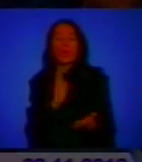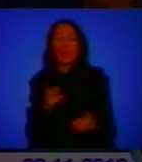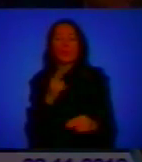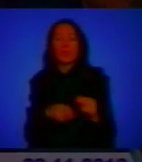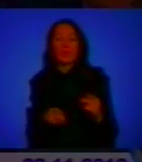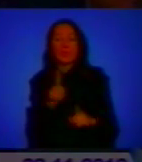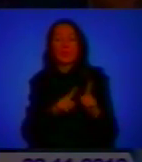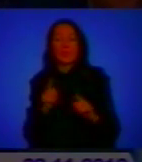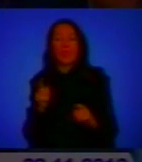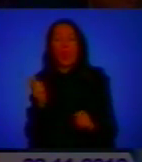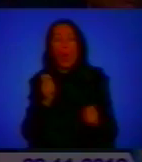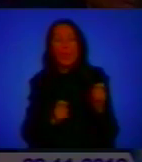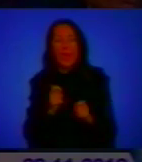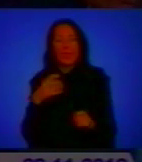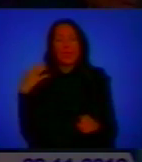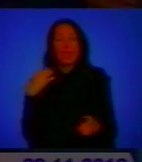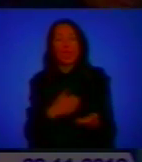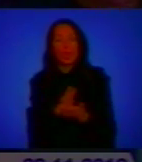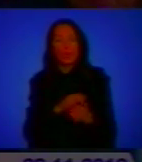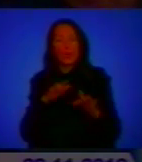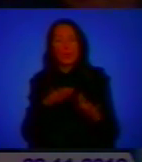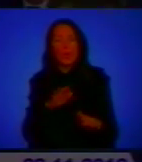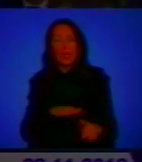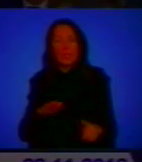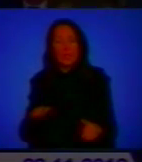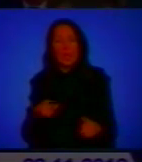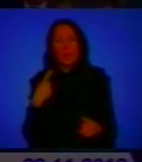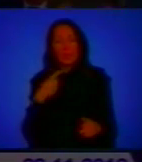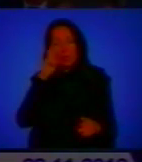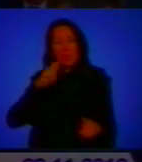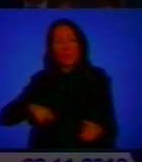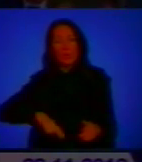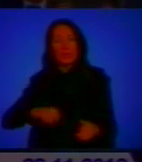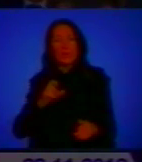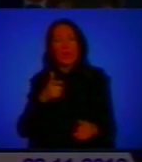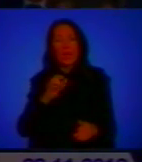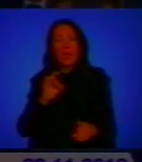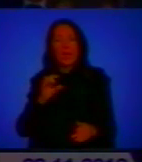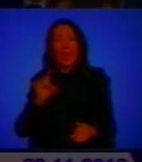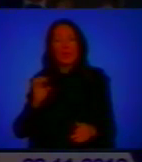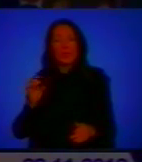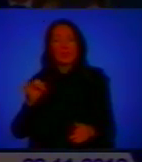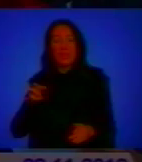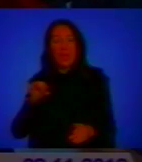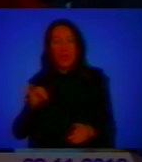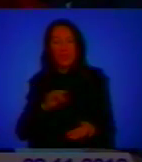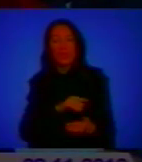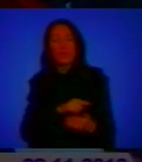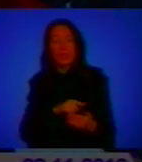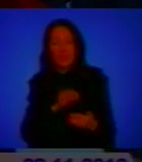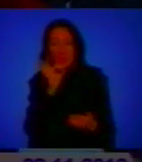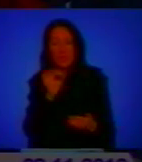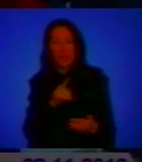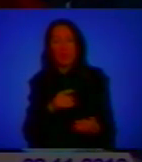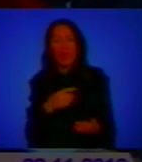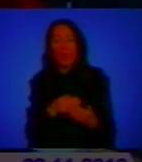колегії. Начальник служби у справах дітей обласної державної адміністрації Степан Герасимів зазначив, що попри позитивні